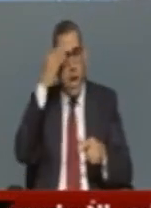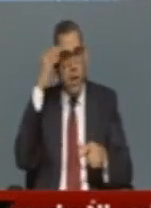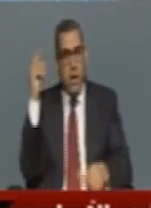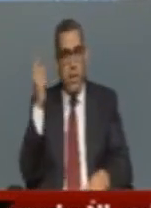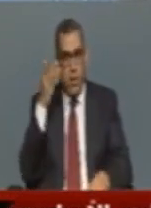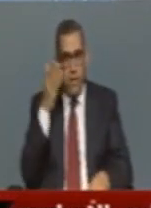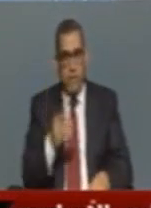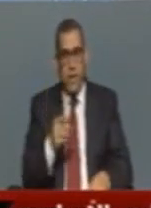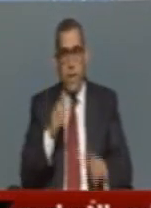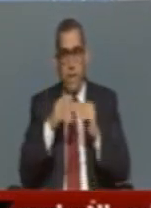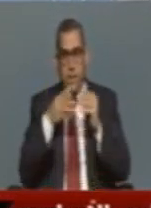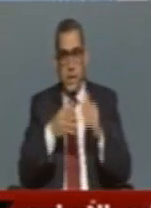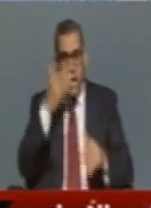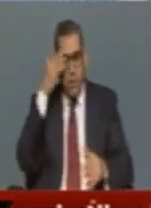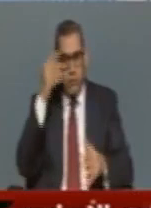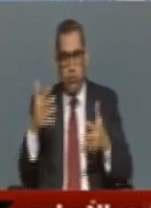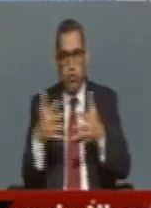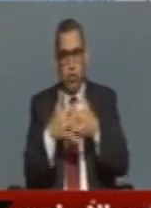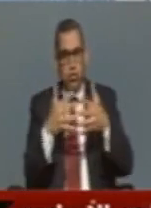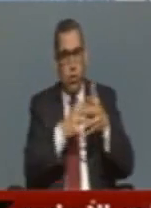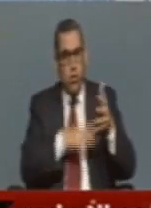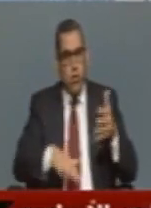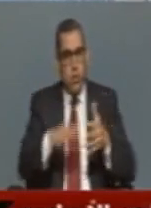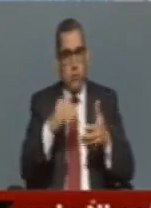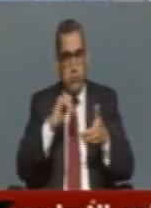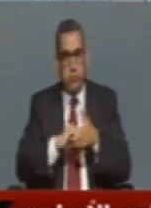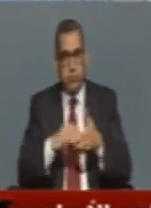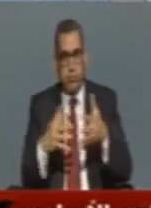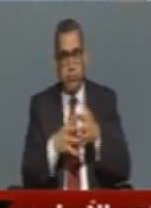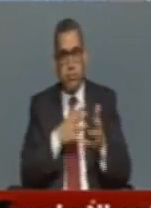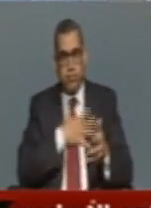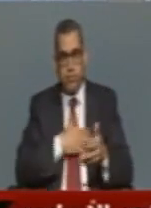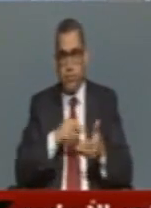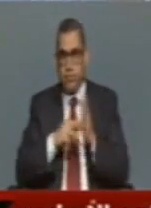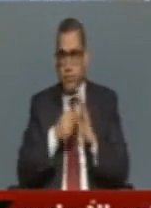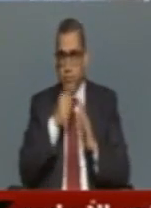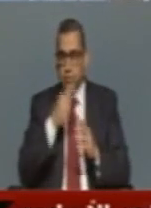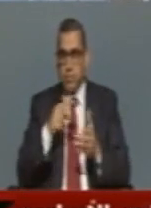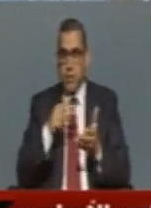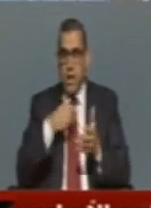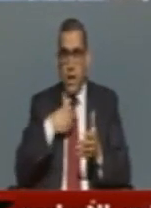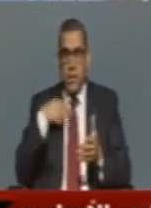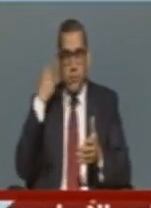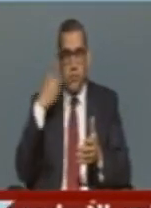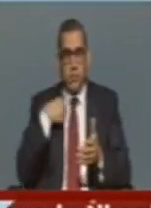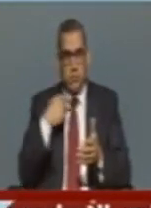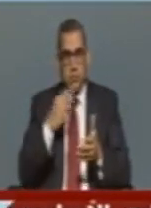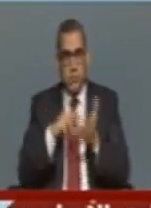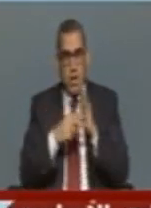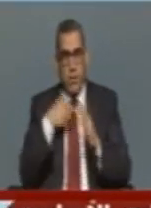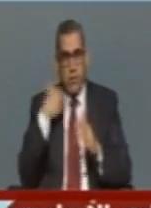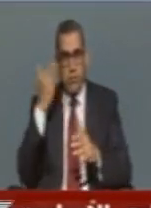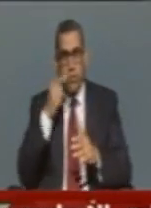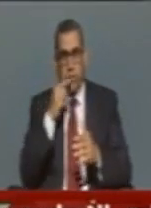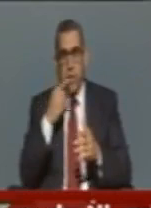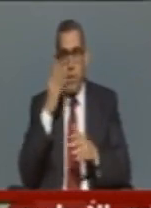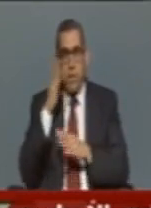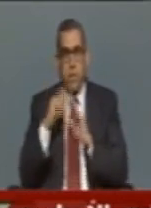محلية وكل الشركاء يعرفوا اللي بيحصل في هذا الصدد. معرفش أنا أتمنى أن فخامتك ترعى هذا المؤتمر.